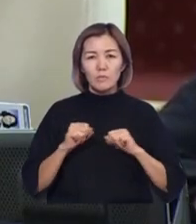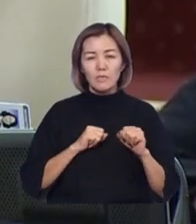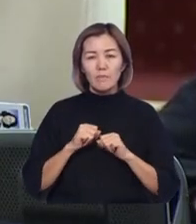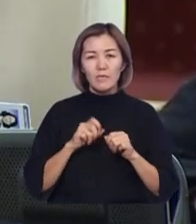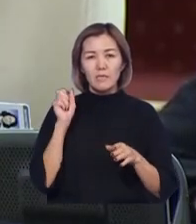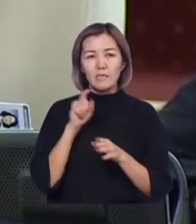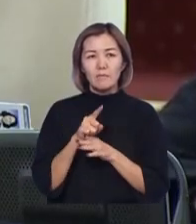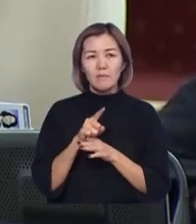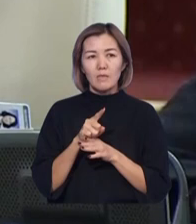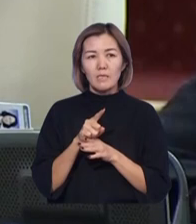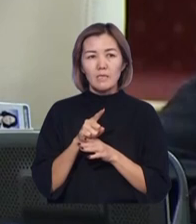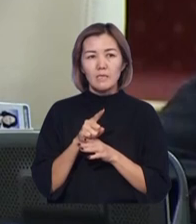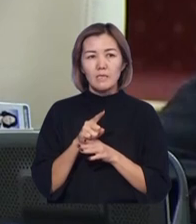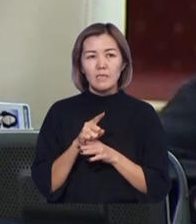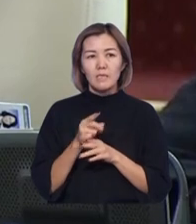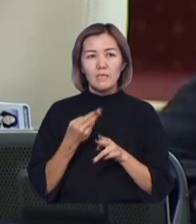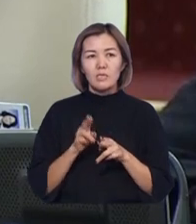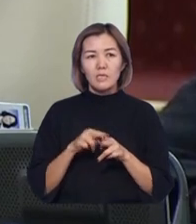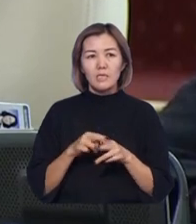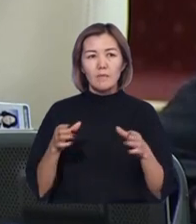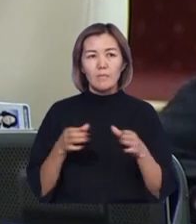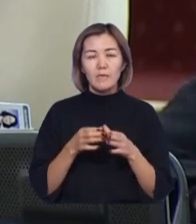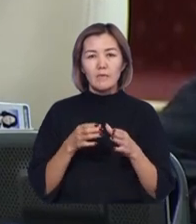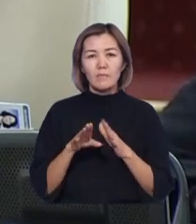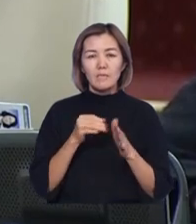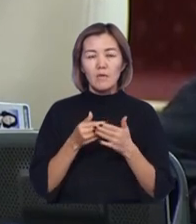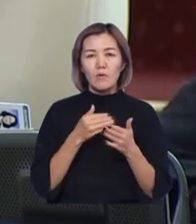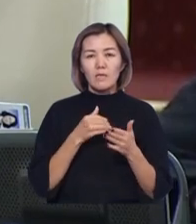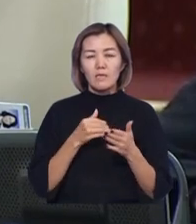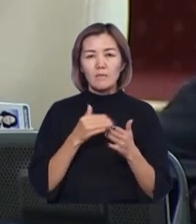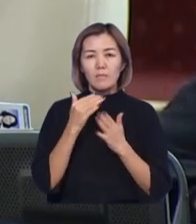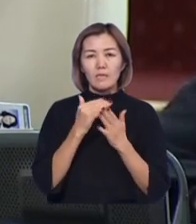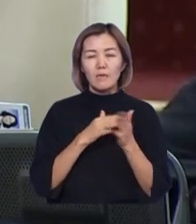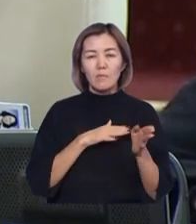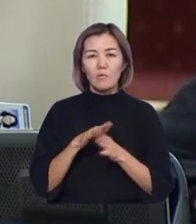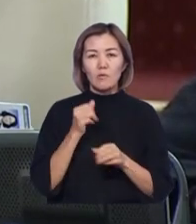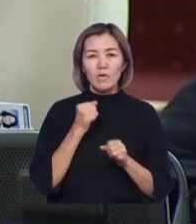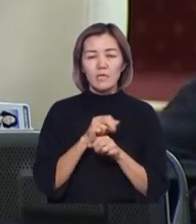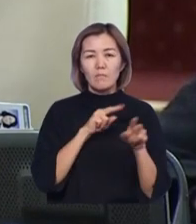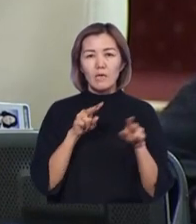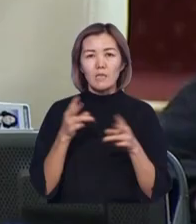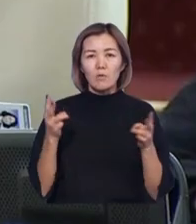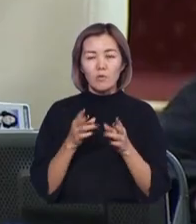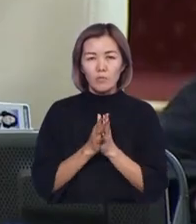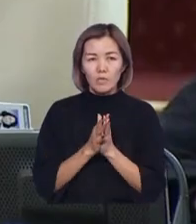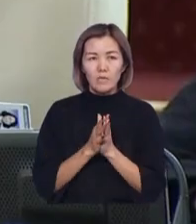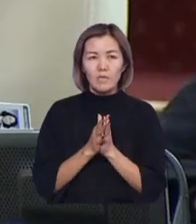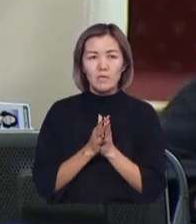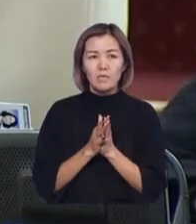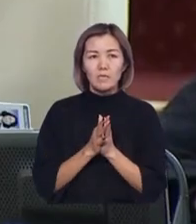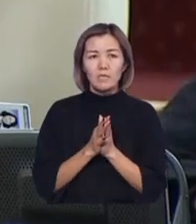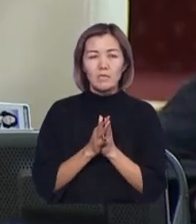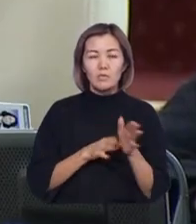берген тапсырмалардың және партияның сайлауалды бағдарламасының орындалуын қатаң бақылауға алуды және